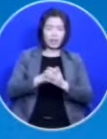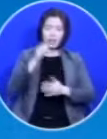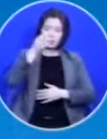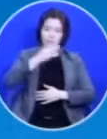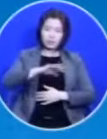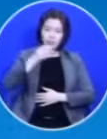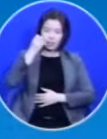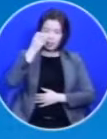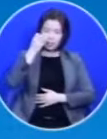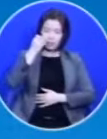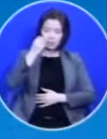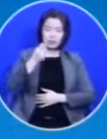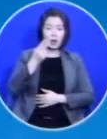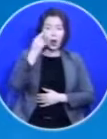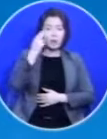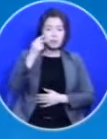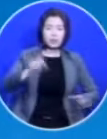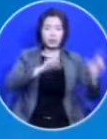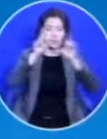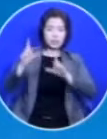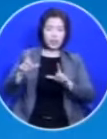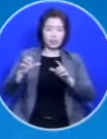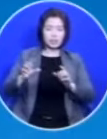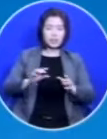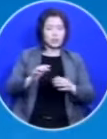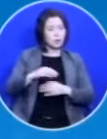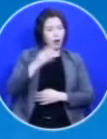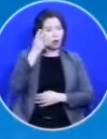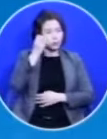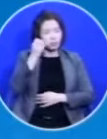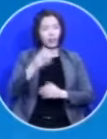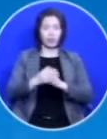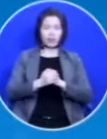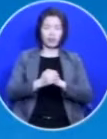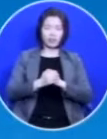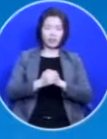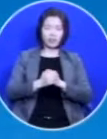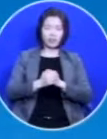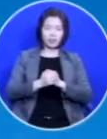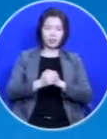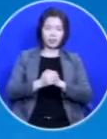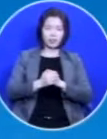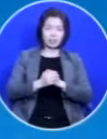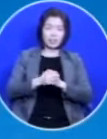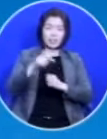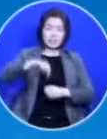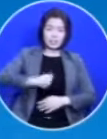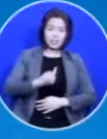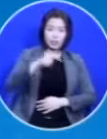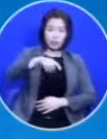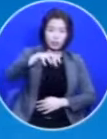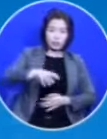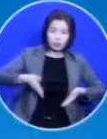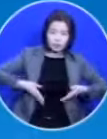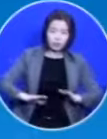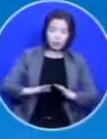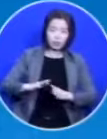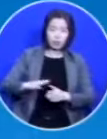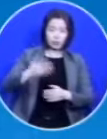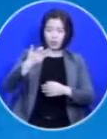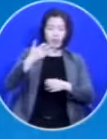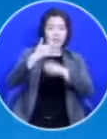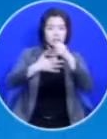것은 미국에서 사는 삶이 낯선 거예요 아니 기가 거서 하 18년 동안